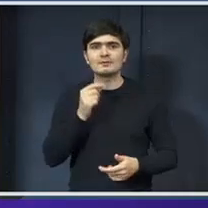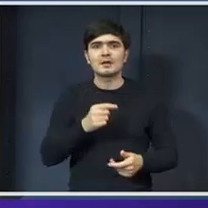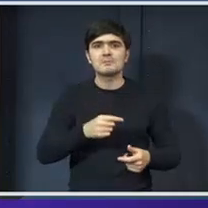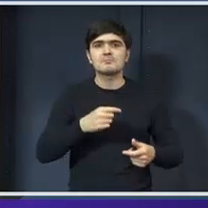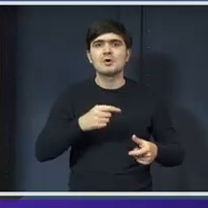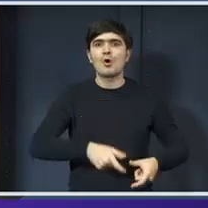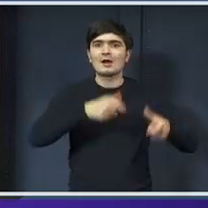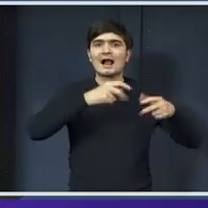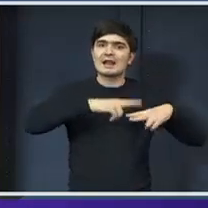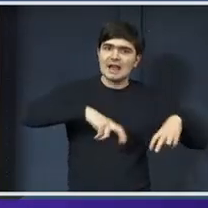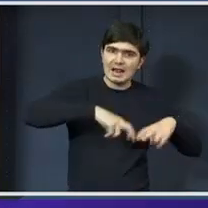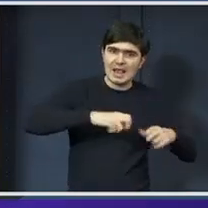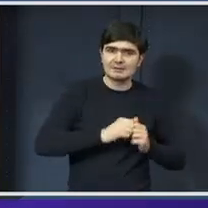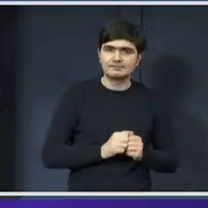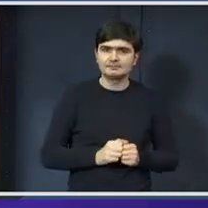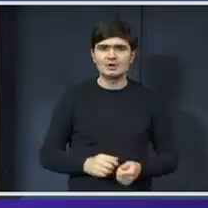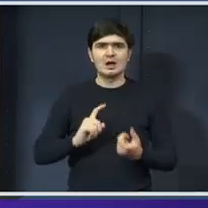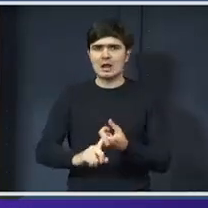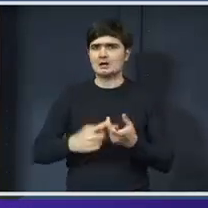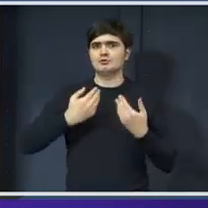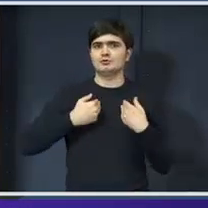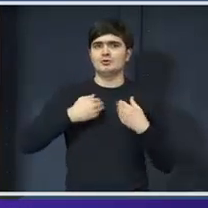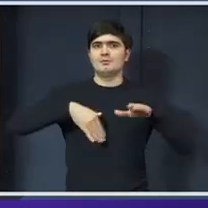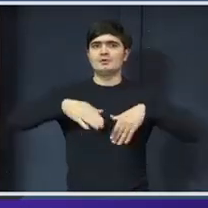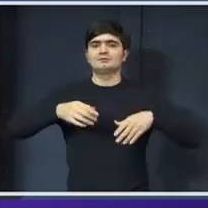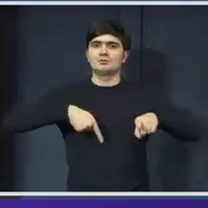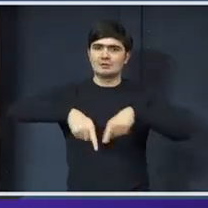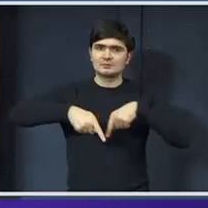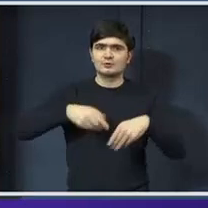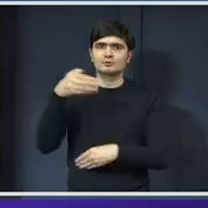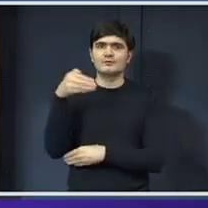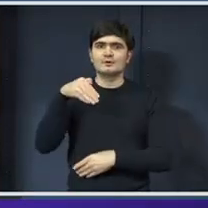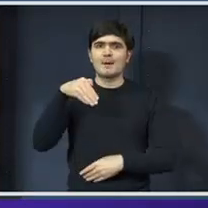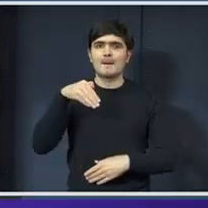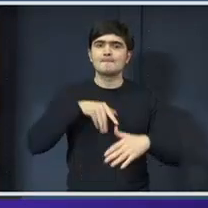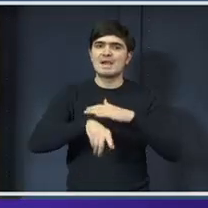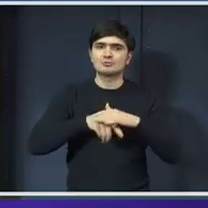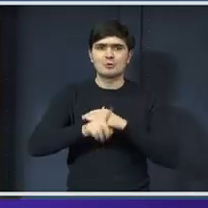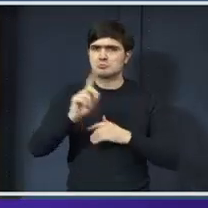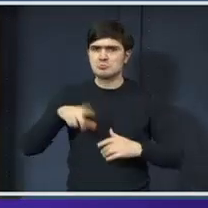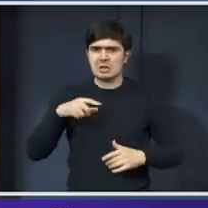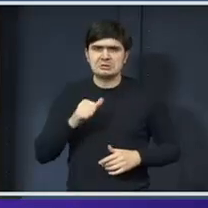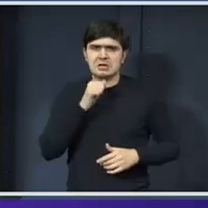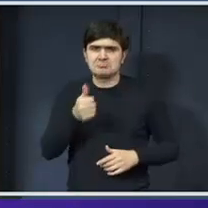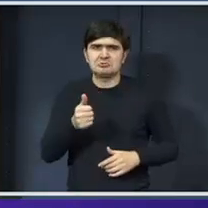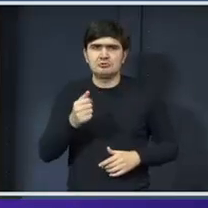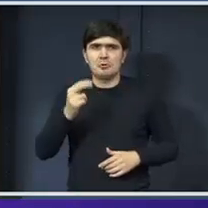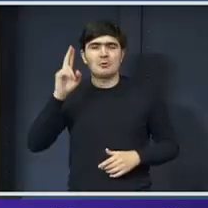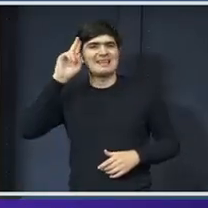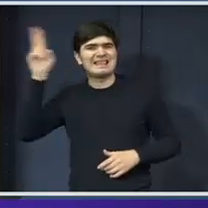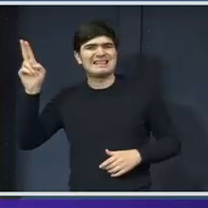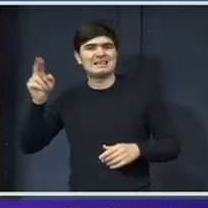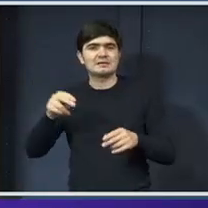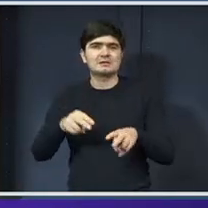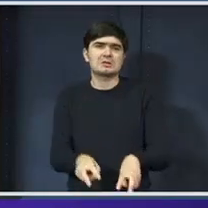anchetă, iar în ceea ce ne privește pe noi la Ministerul Transporturilor și compania Metrorex, nu există nicio intenție de a da vreun